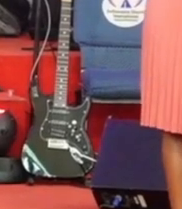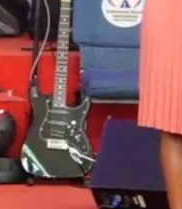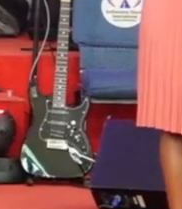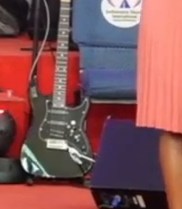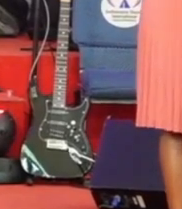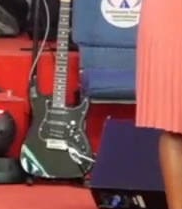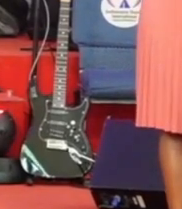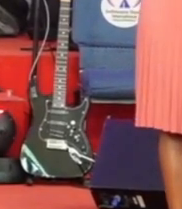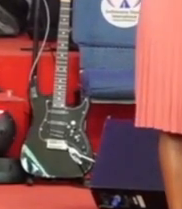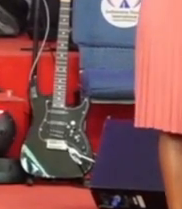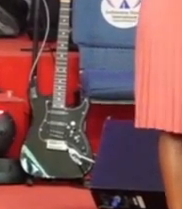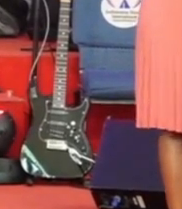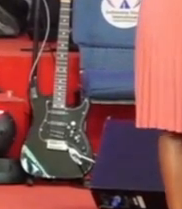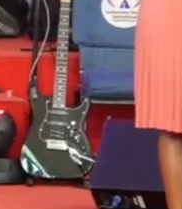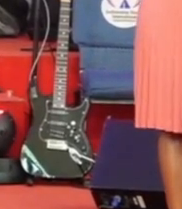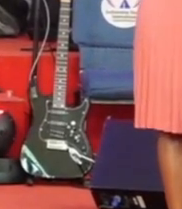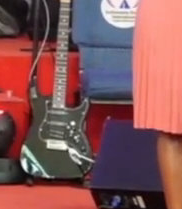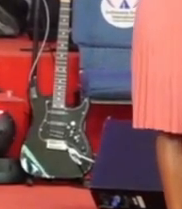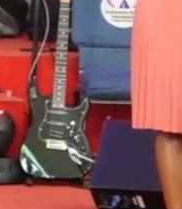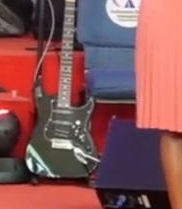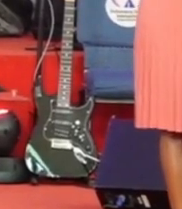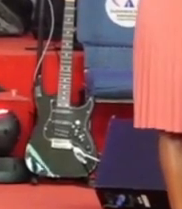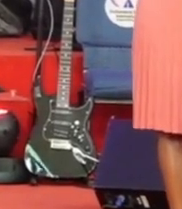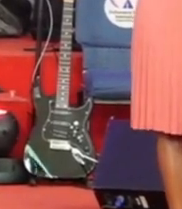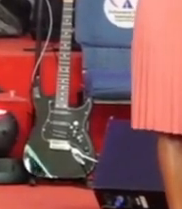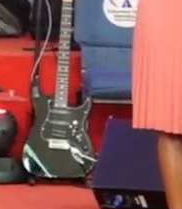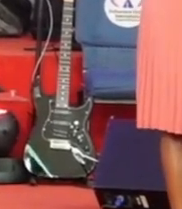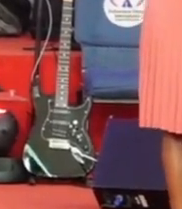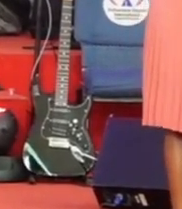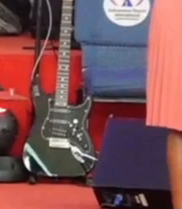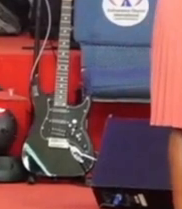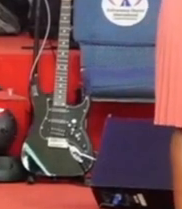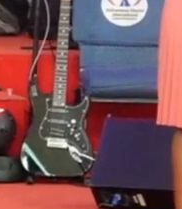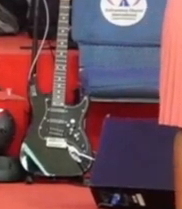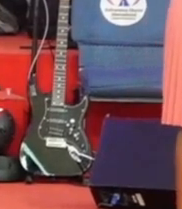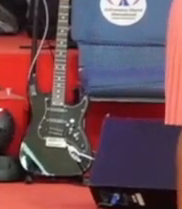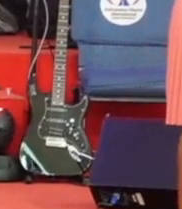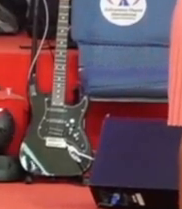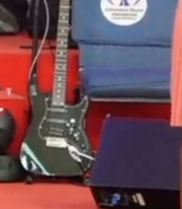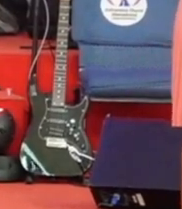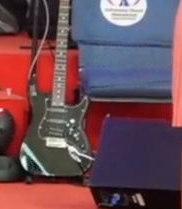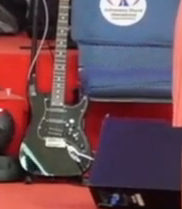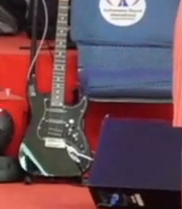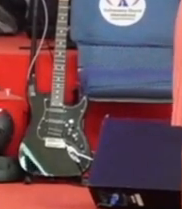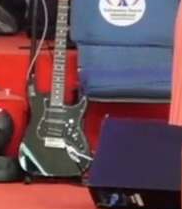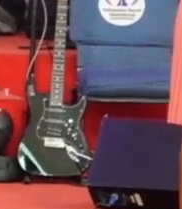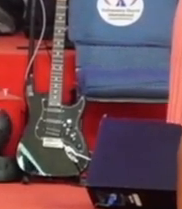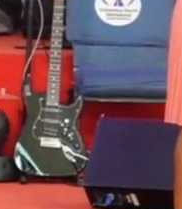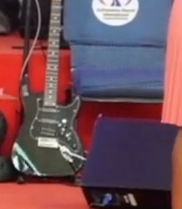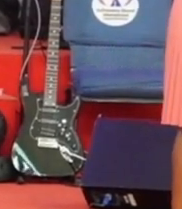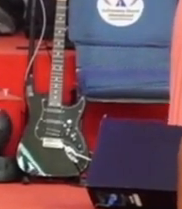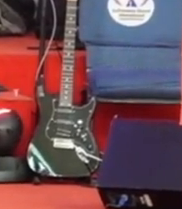care of children in the homestead. Lakini pia kama baba ambaye amenawirishwa na anawaangalia wanawake pale kwenye boma. He says if you obey